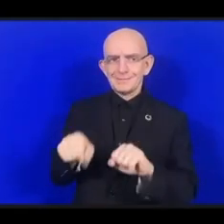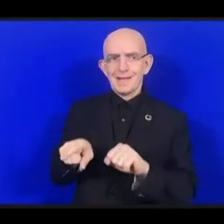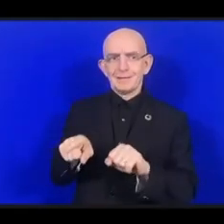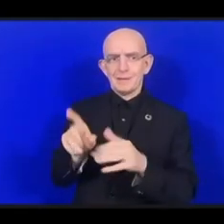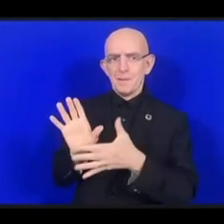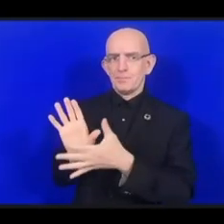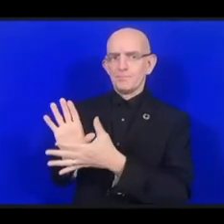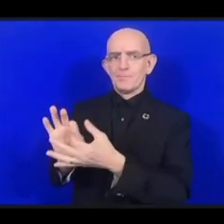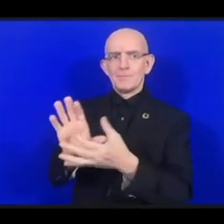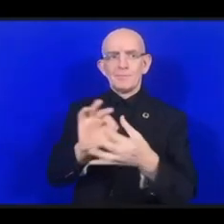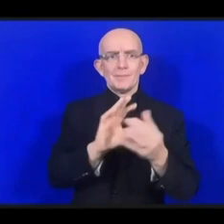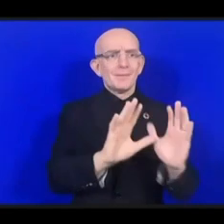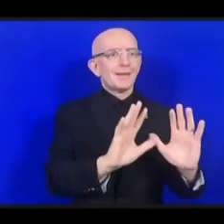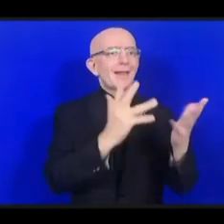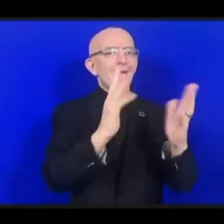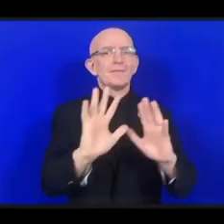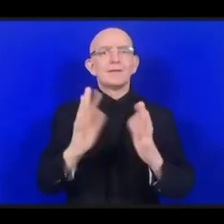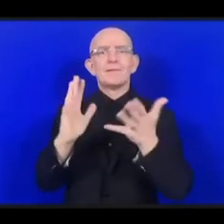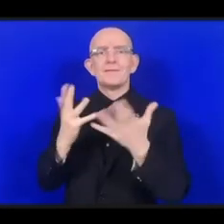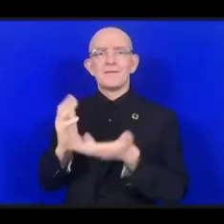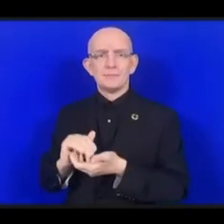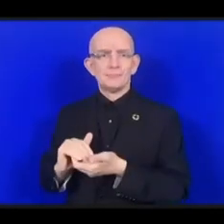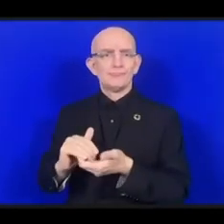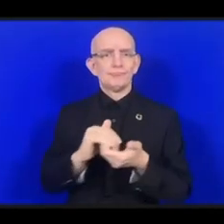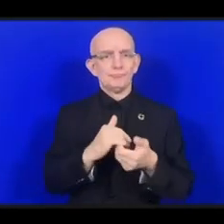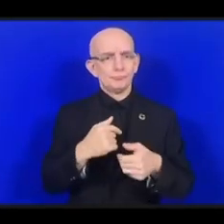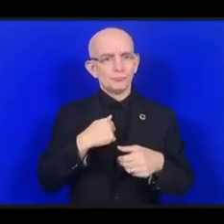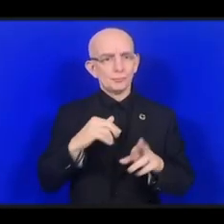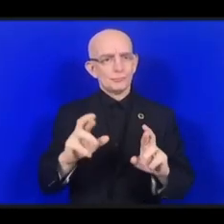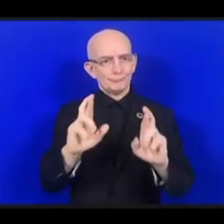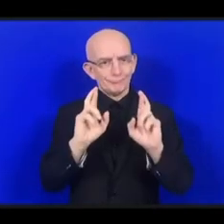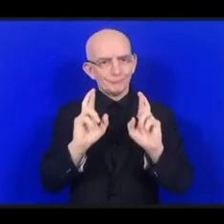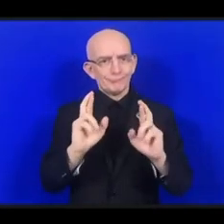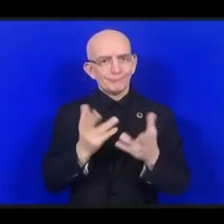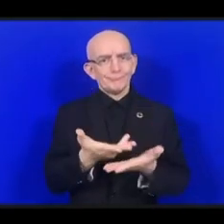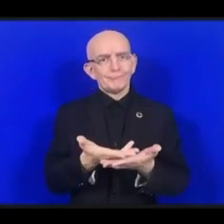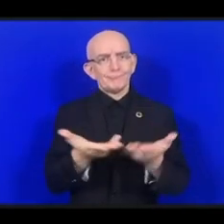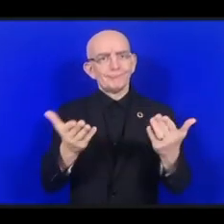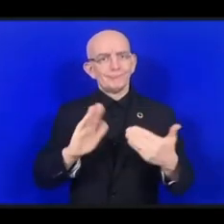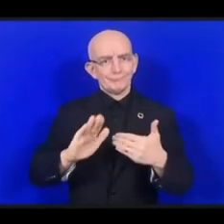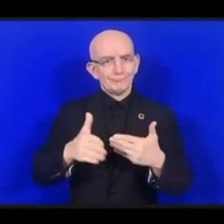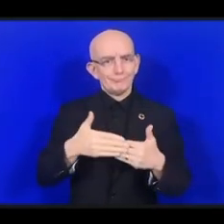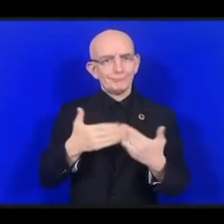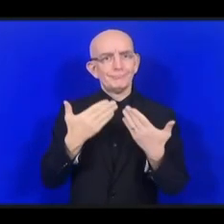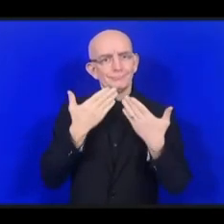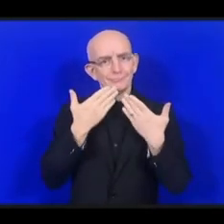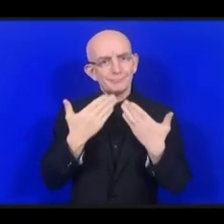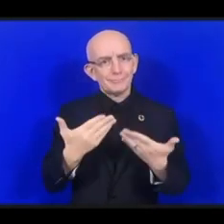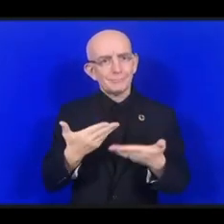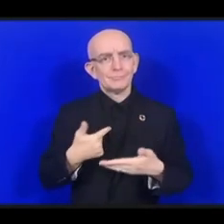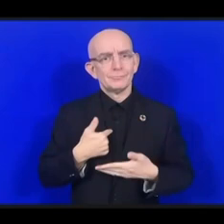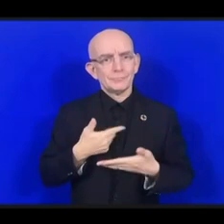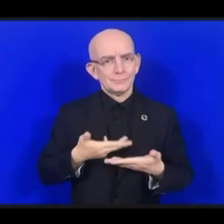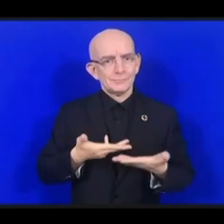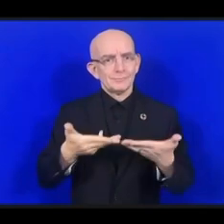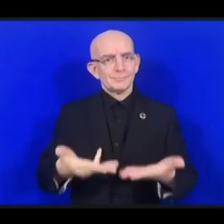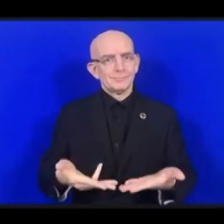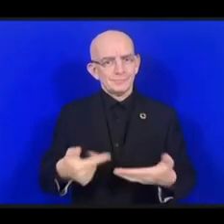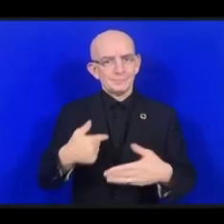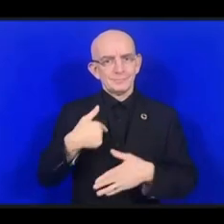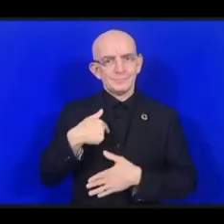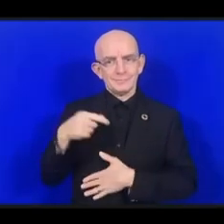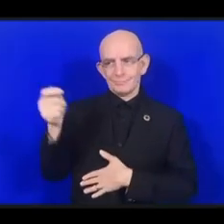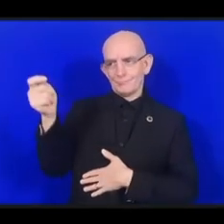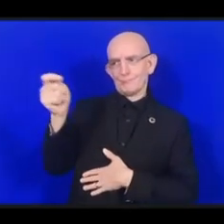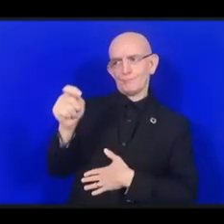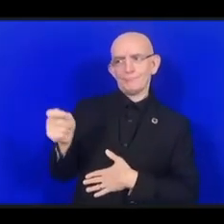的纽带。我祝愿互联网接下来呢能够获得更大的发展。好，感谢各位邀请我来参加这次重